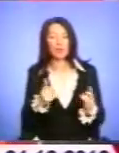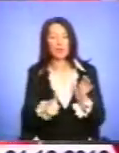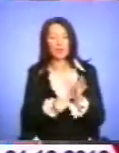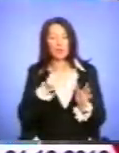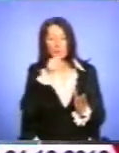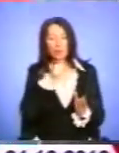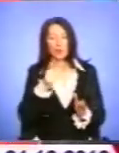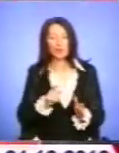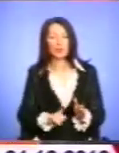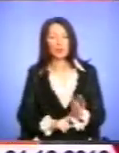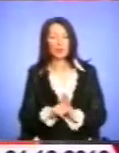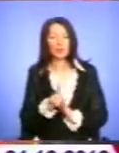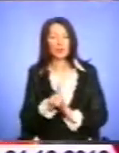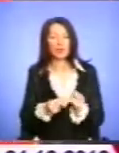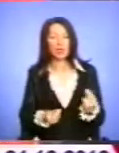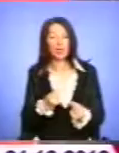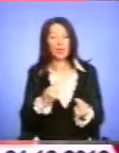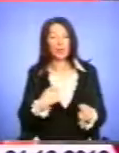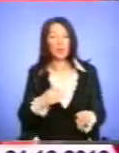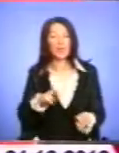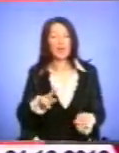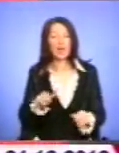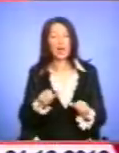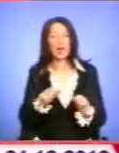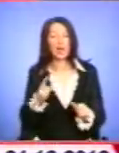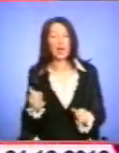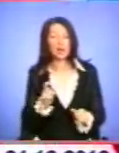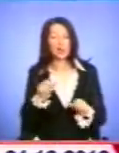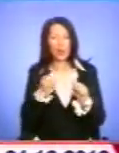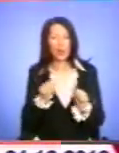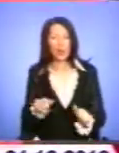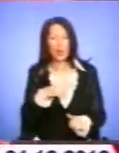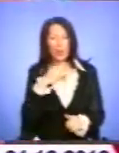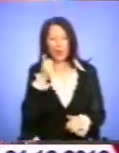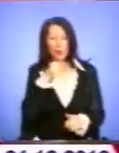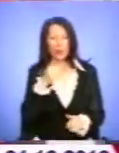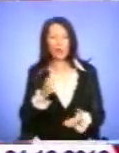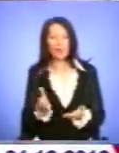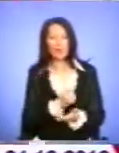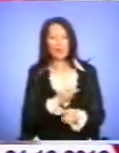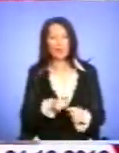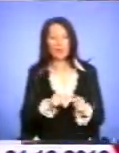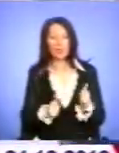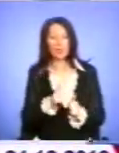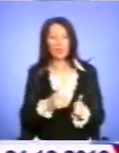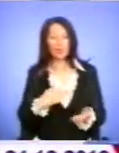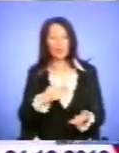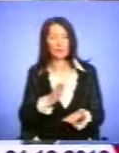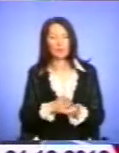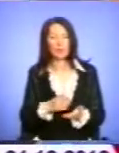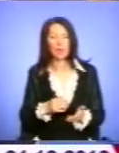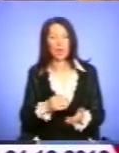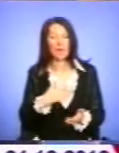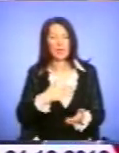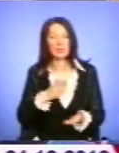як володарі Кубка багато разів вже виграли цей турнір, і ми все ставимо високі завдання перед своєю командою. В нас є,